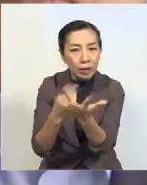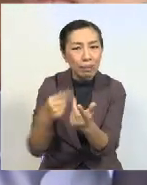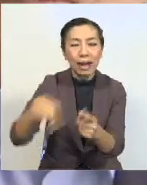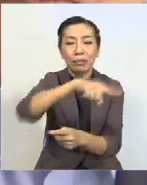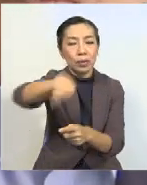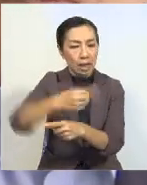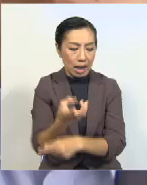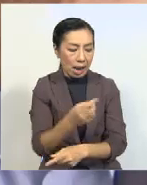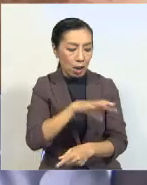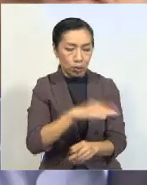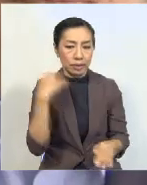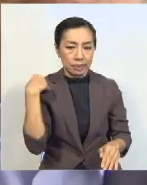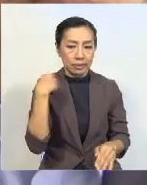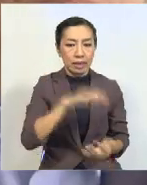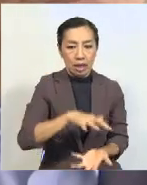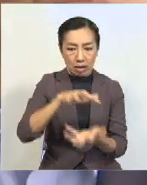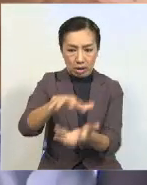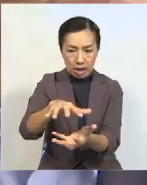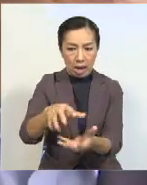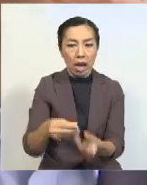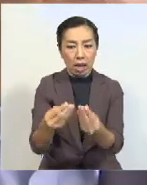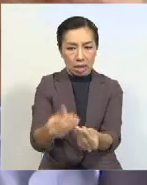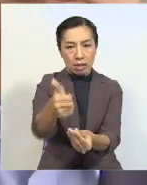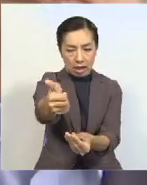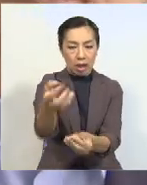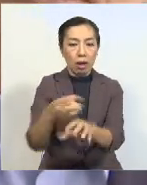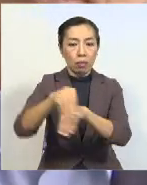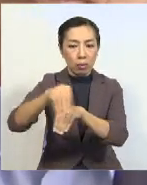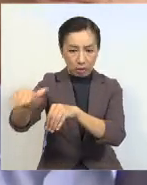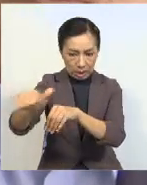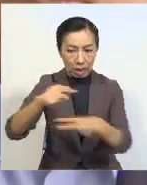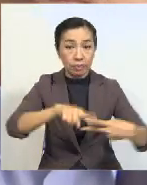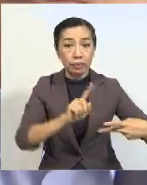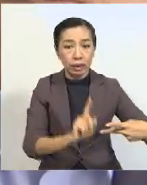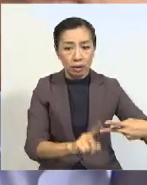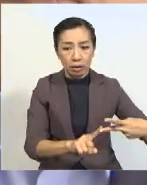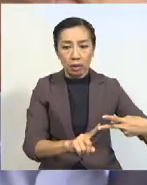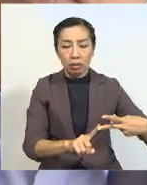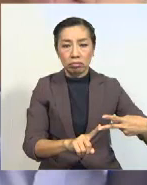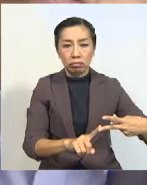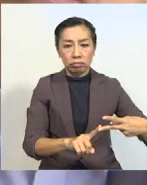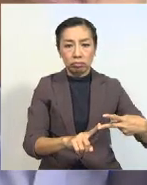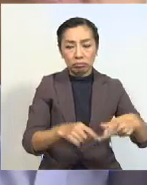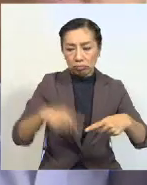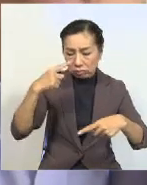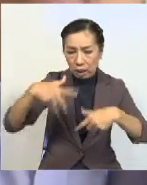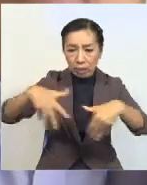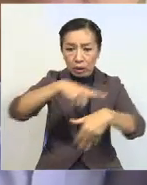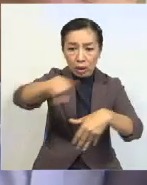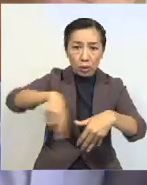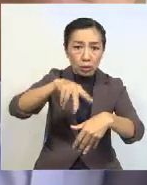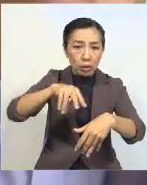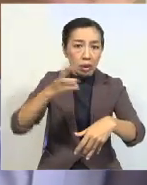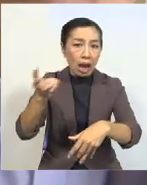าวก็จะนำเมล็ดพันธุ์เนี่ยไปสนับสนุนให้พ่อแม่พี่น้องได้ปลูกอีกส่วนหนึ่งนะครับกลุ่มที่พ่อแม่พี่น้องปลูกข้าวก